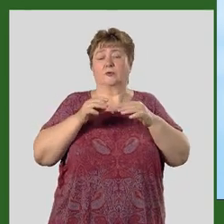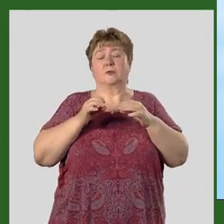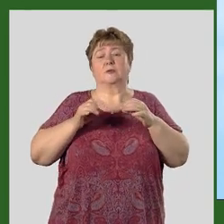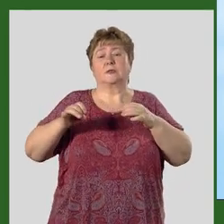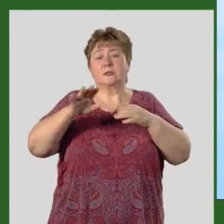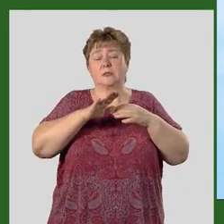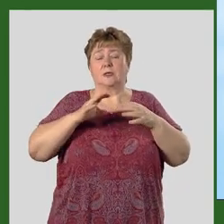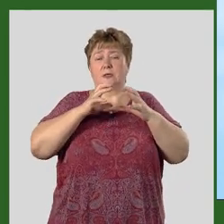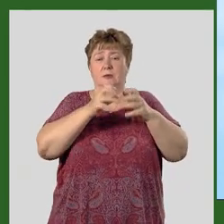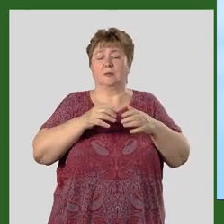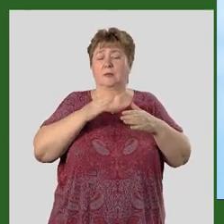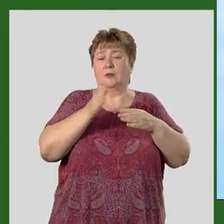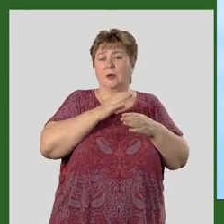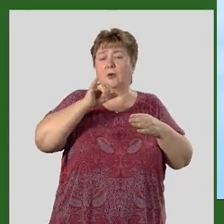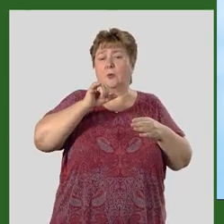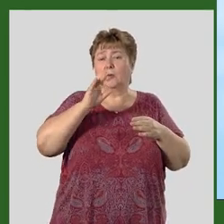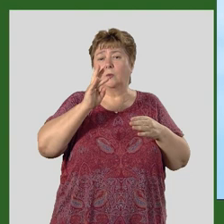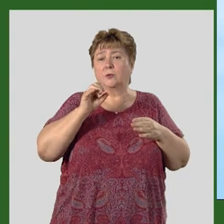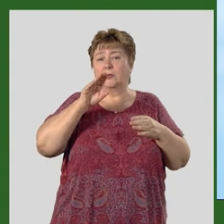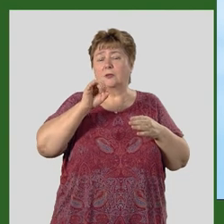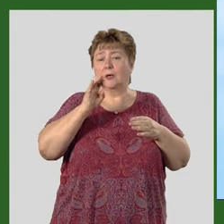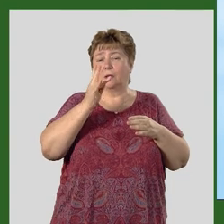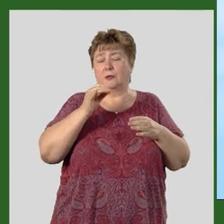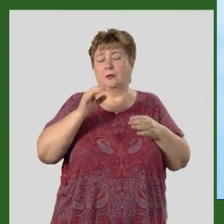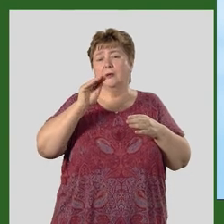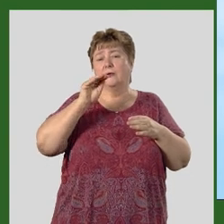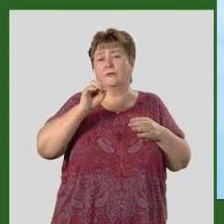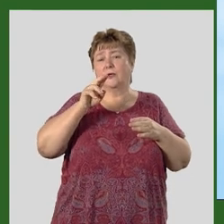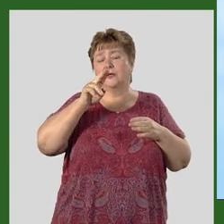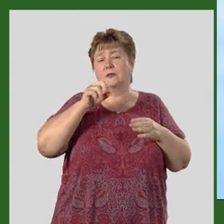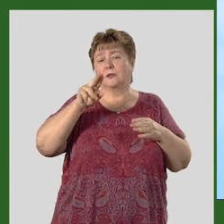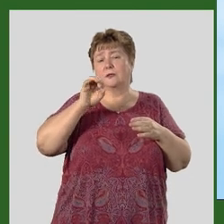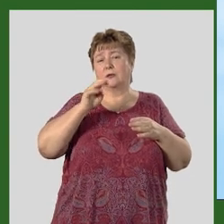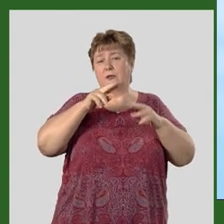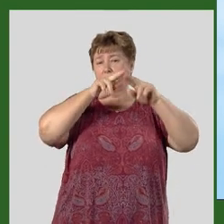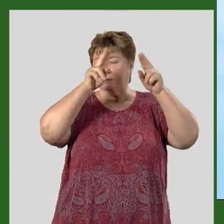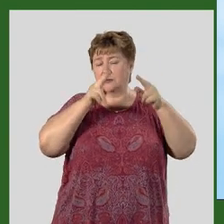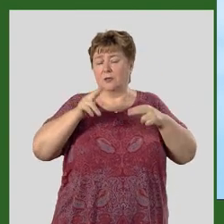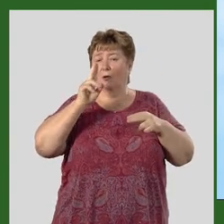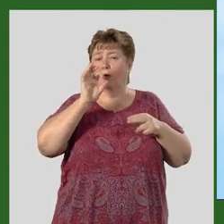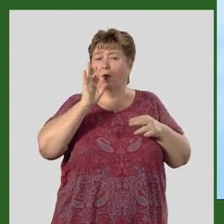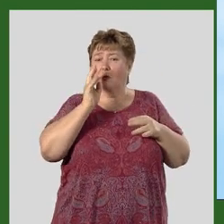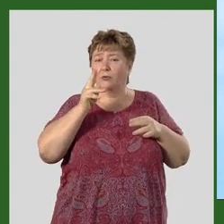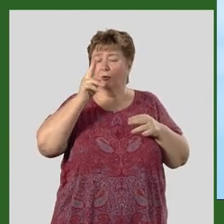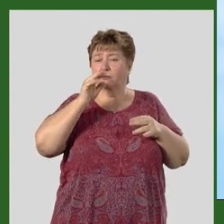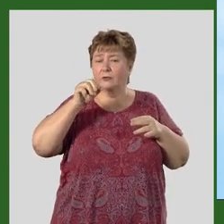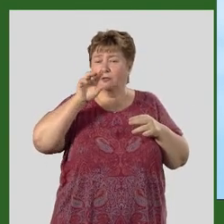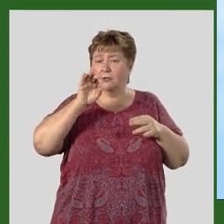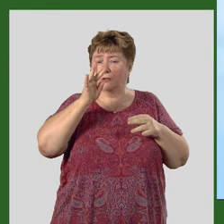мира подразделяются на унитарные государства, федерации и конфедерации.